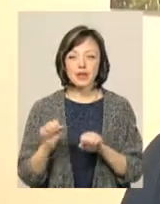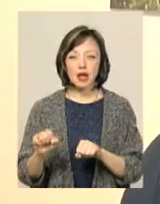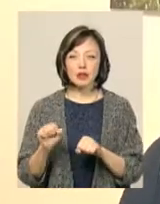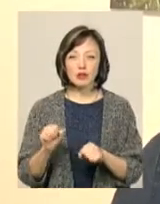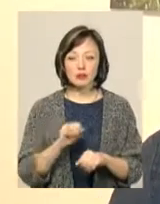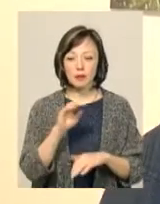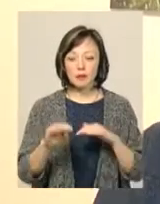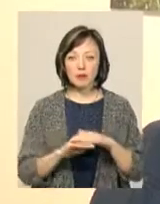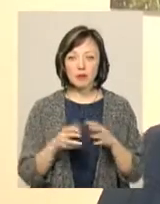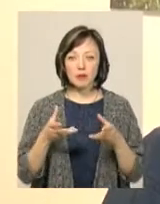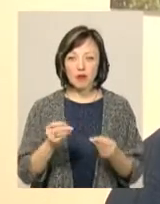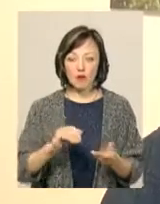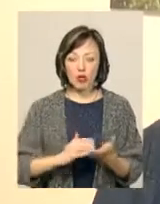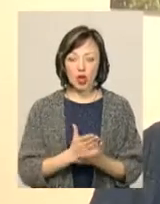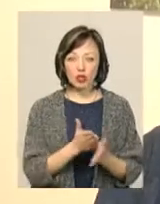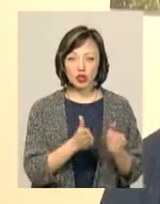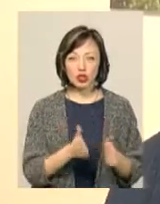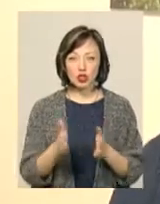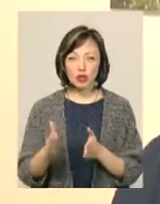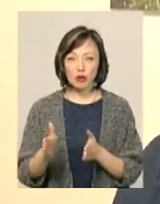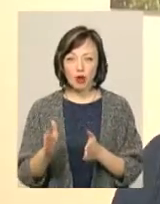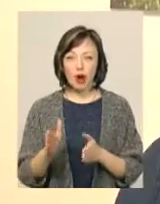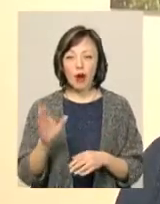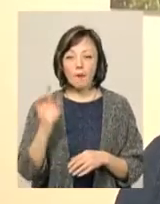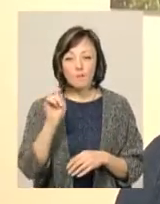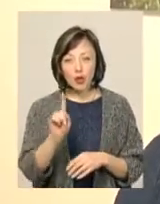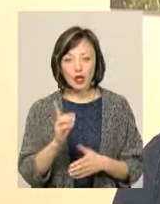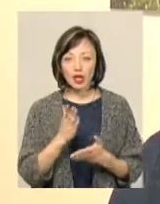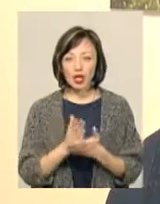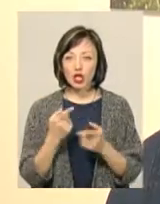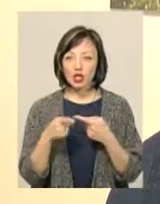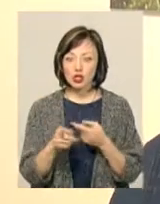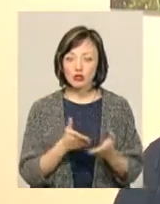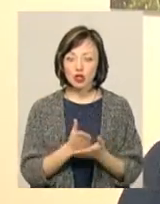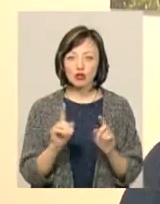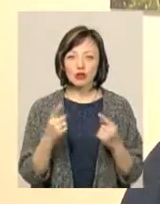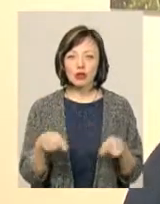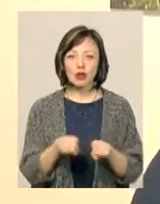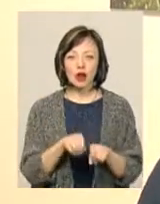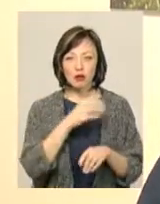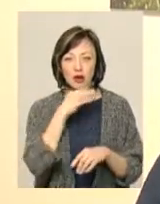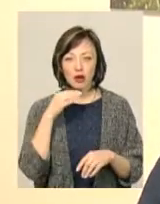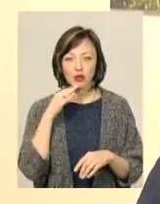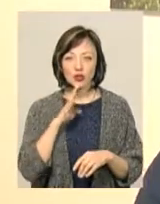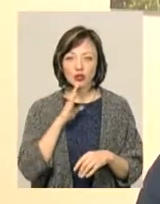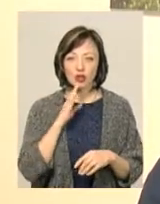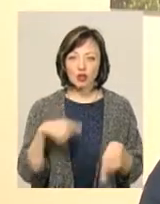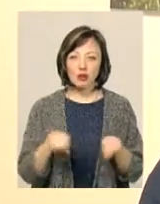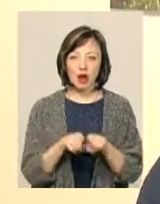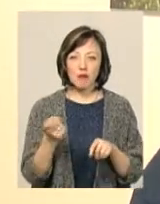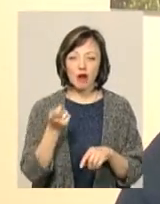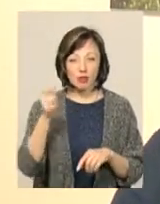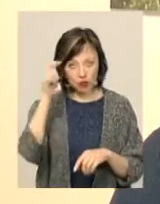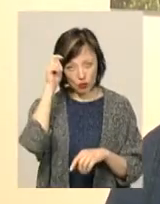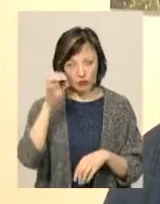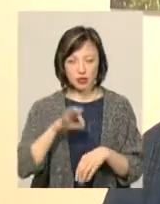беззахисності під впливом політичного режиму. Проте є і інший аспект. Чому так багато жіночого і так мало чоловічого